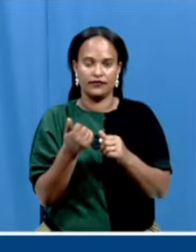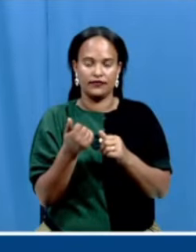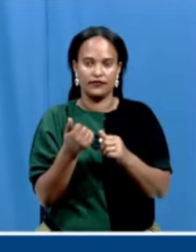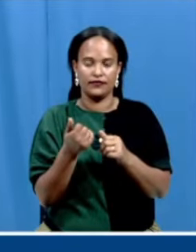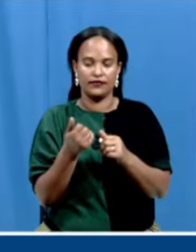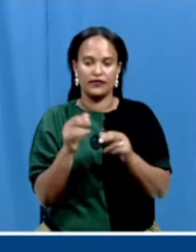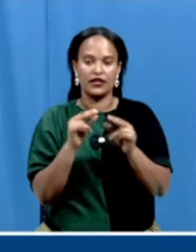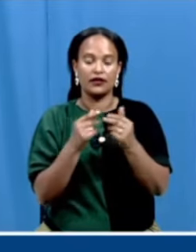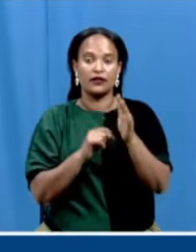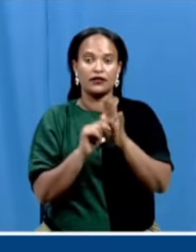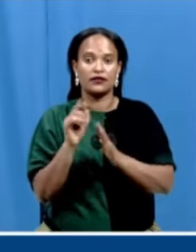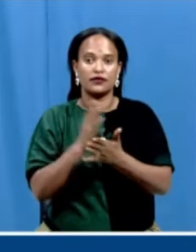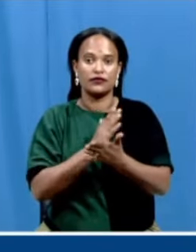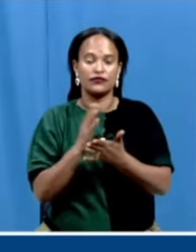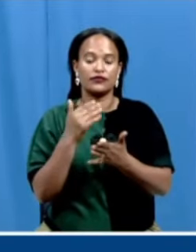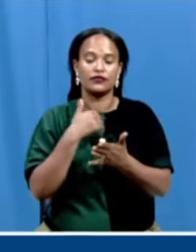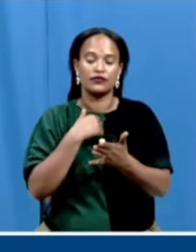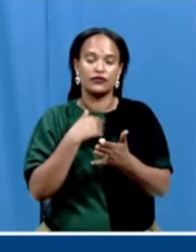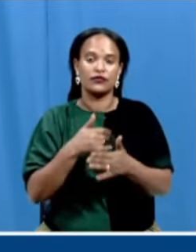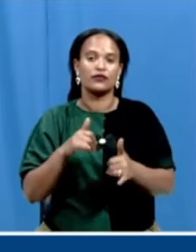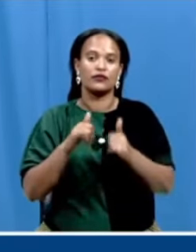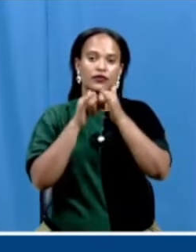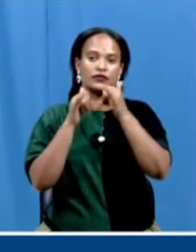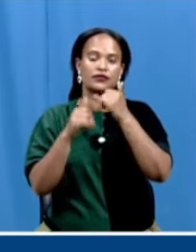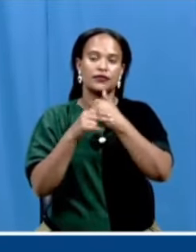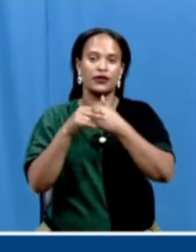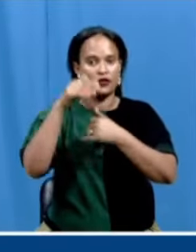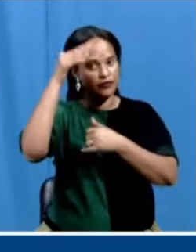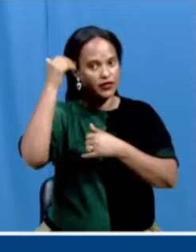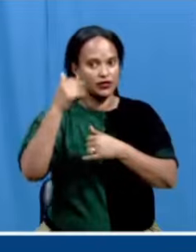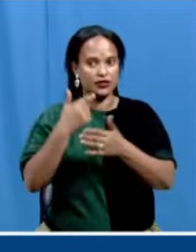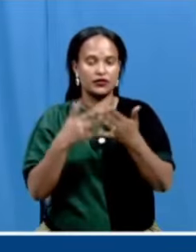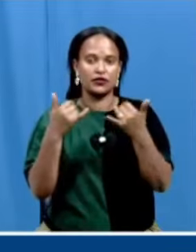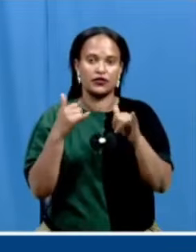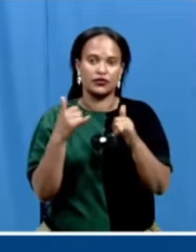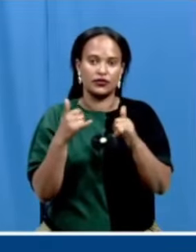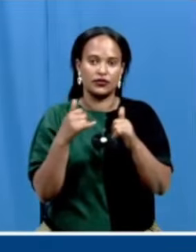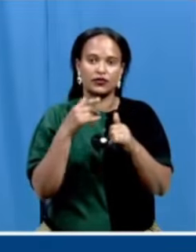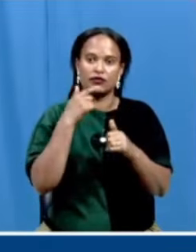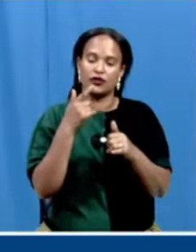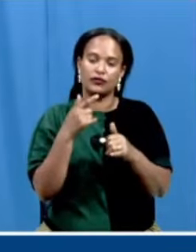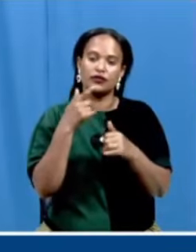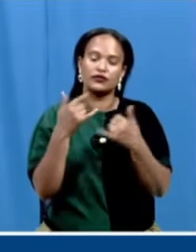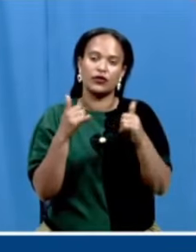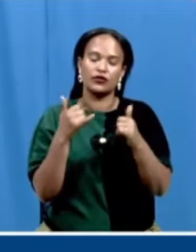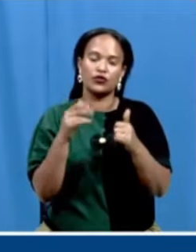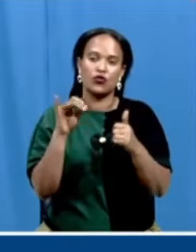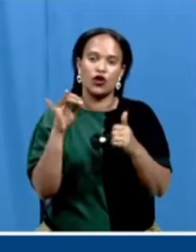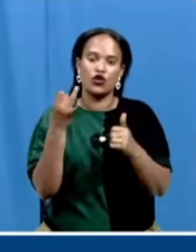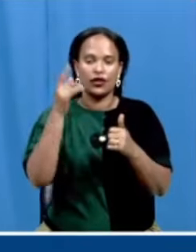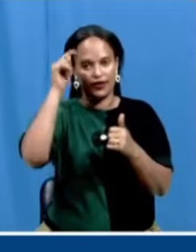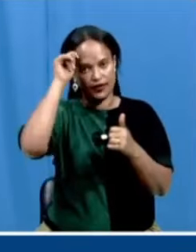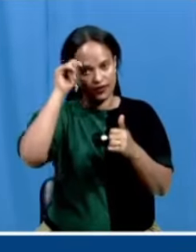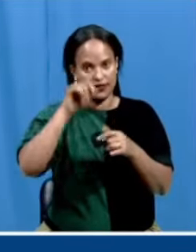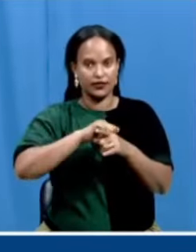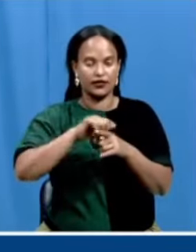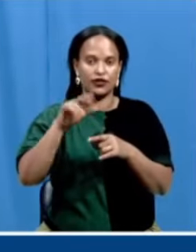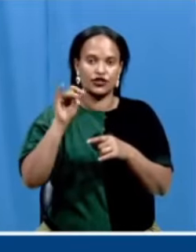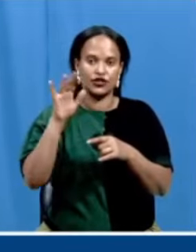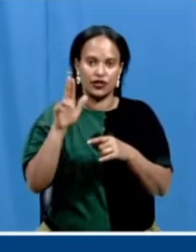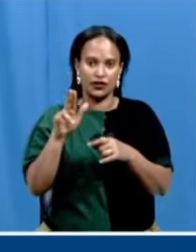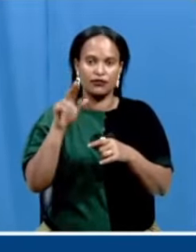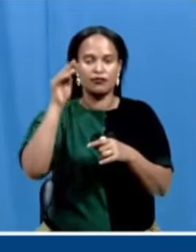ጋንታ ትግራይ ሳተፋሉ ዘሏገት ማት ዋንጫ ባንክ መሳ ብሉጻ ተጋሩ ተጻዋትን ምፍራይ ዘኸል መኻኑ ዛረቡ ተጻዋቲ ወልዋሎ ትግሪ ጸጋይነ ስልጣነ ጋንታ ስሁል